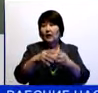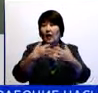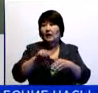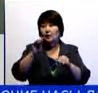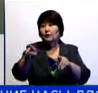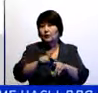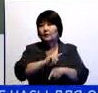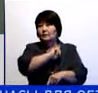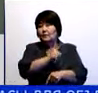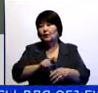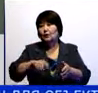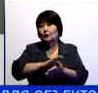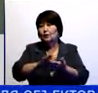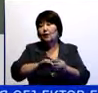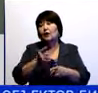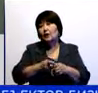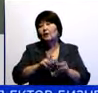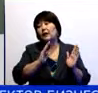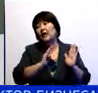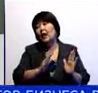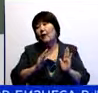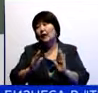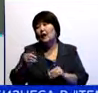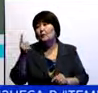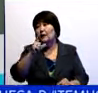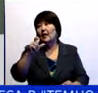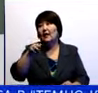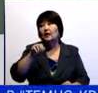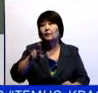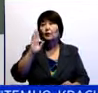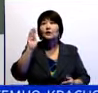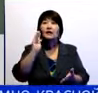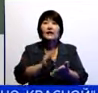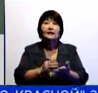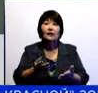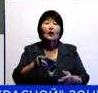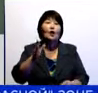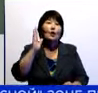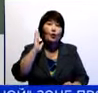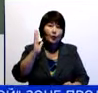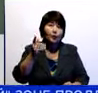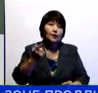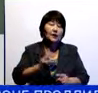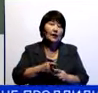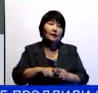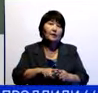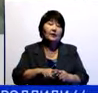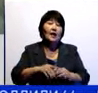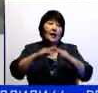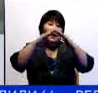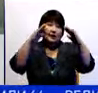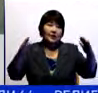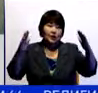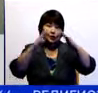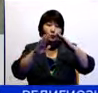он должен осилить город весь. Будет работать поэтапно. Это первый этап будет состоять, он будет подключаться к крыше дома.